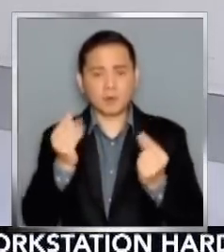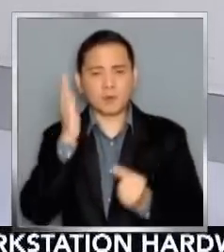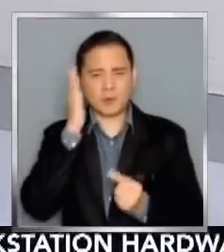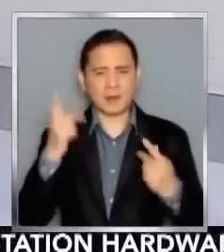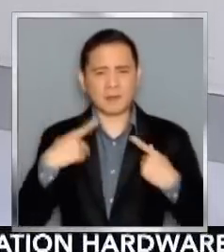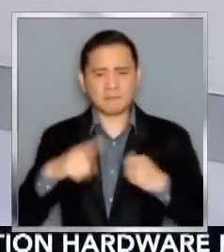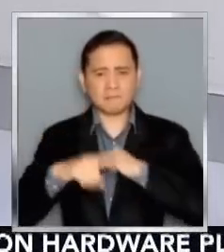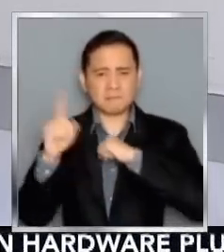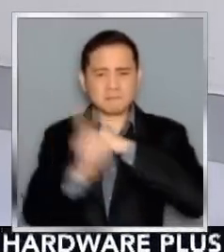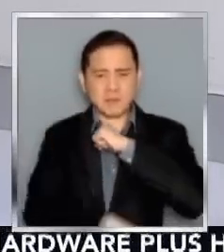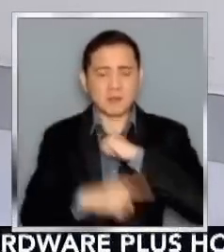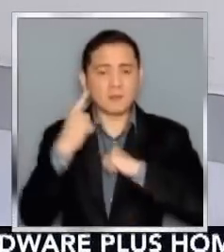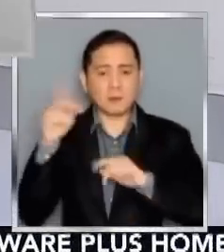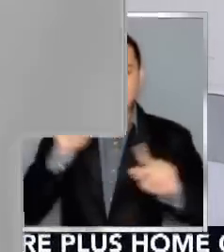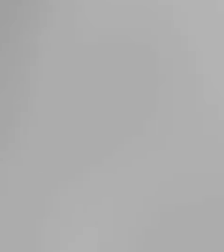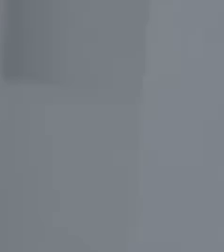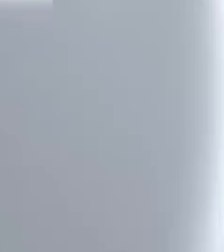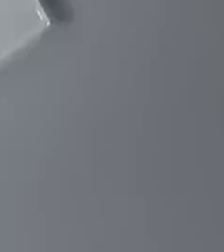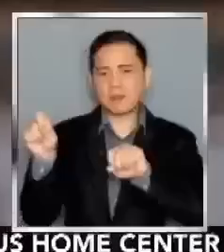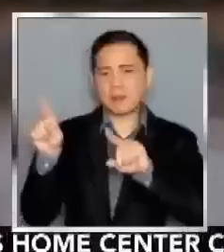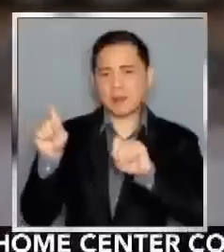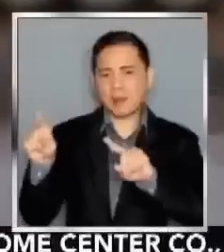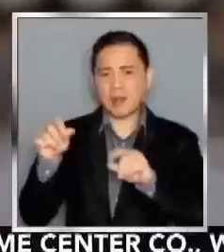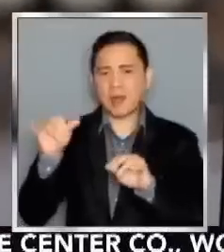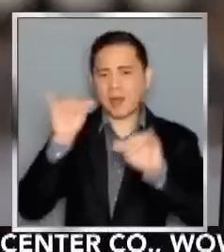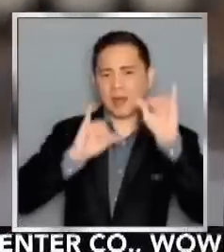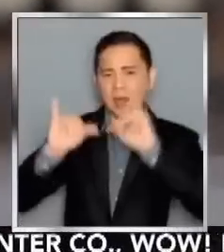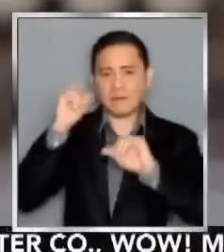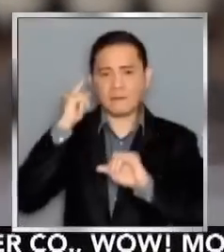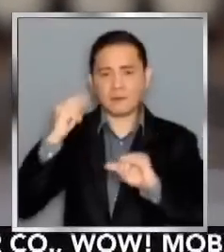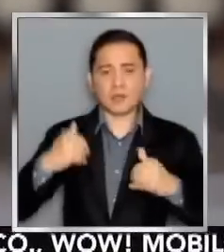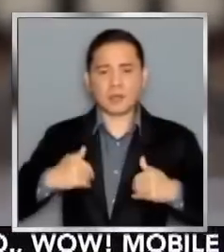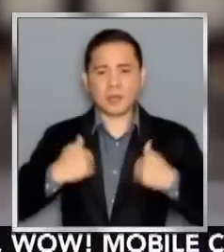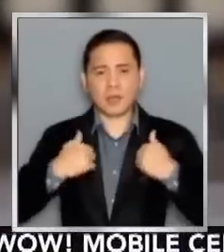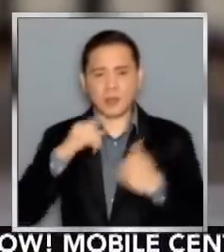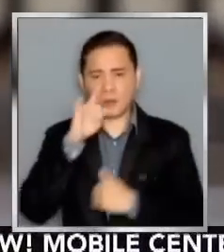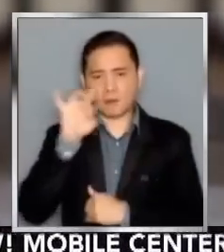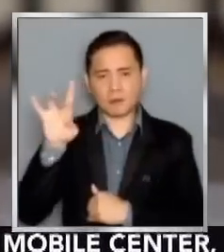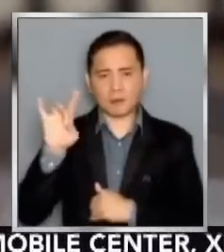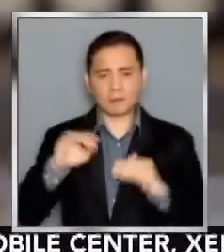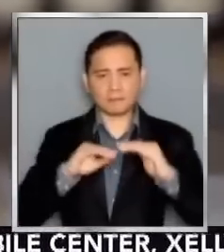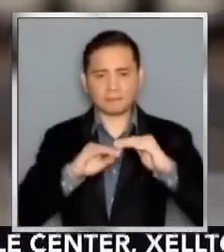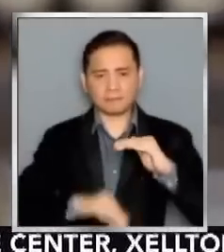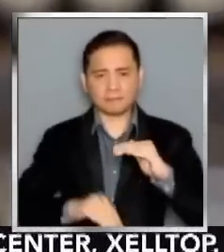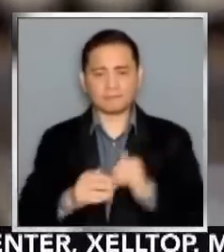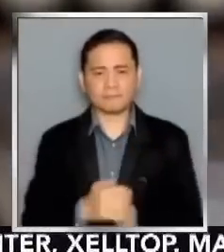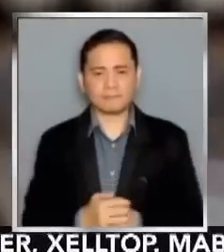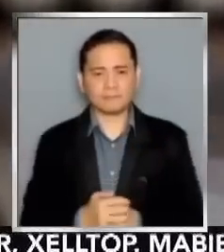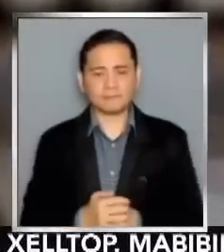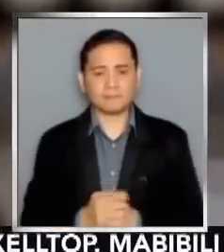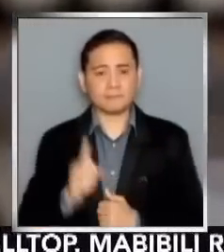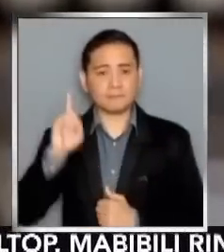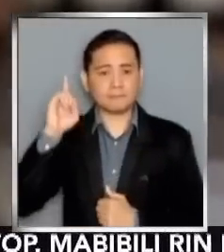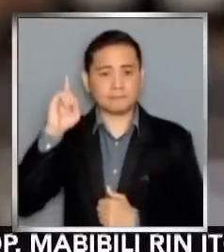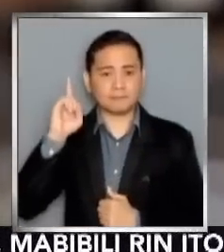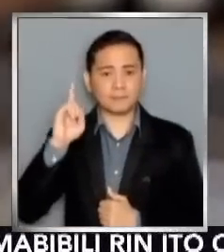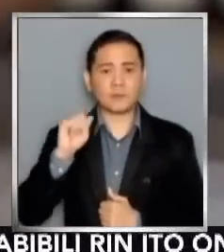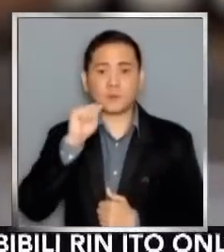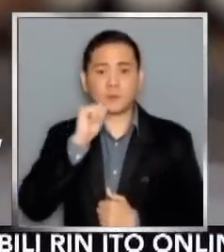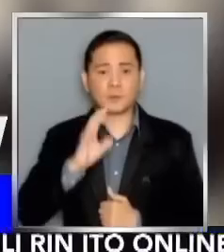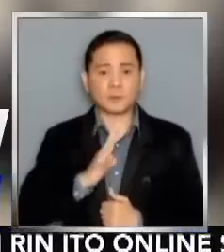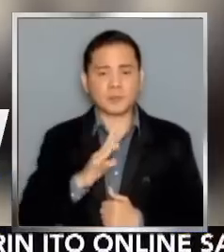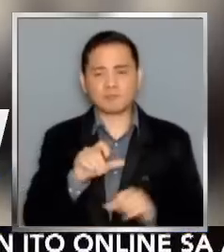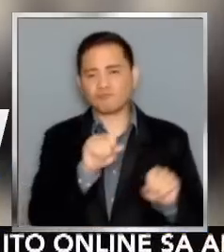tinutukan ni Mai Bermudez. Dalawang buwan nang nagtitinda ng alak si Milet sa maliit niyang pwestong ito sa Barangay Bago Bantay, Quezon